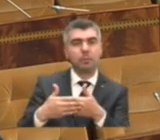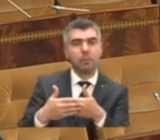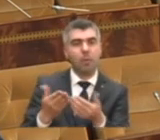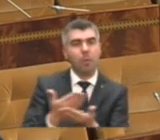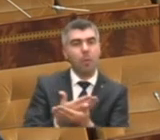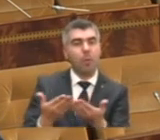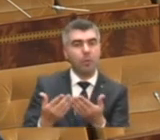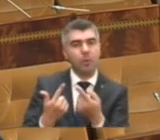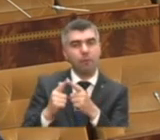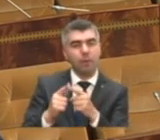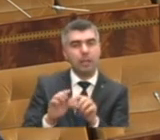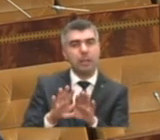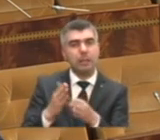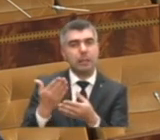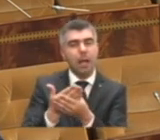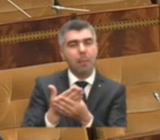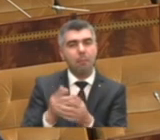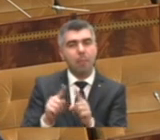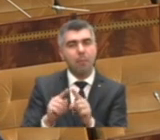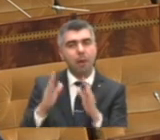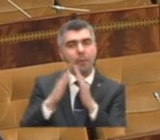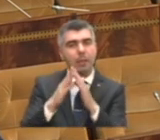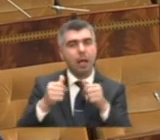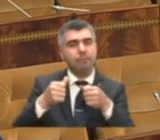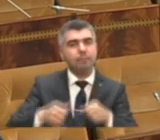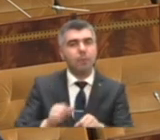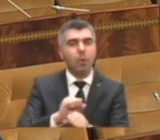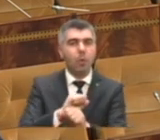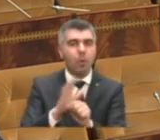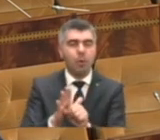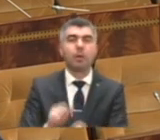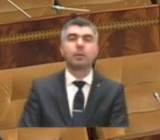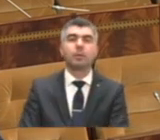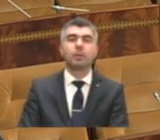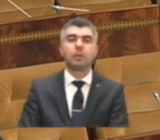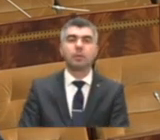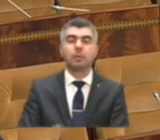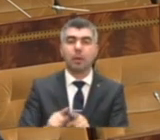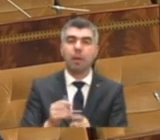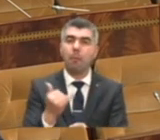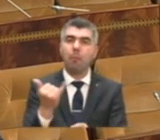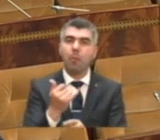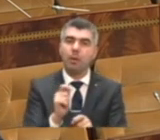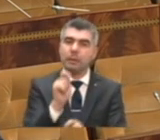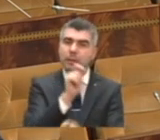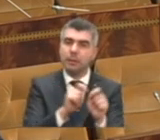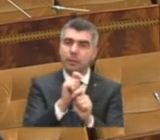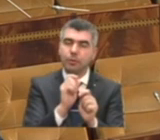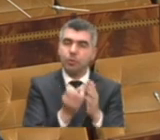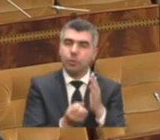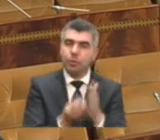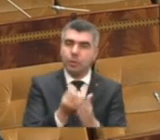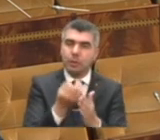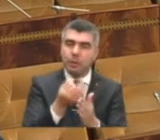لهذه الفضاءات بسبب اجراءات وتدابير حال الطوارئ الصحيه. لذا يتطلب إعادة تأهيلها وتجهيزها من جديد